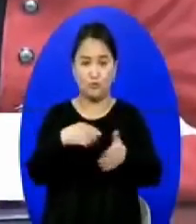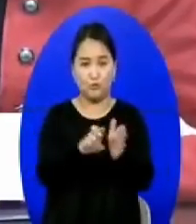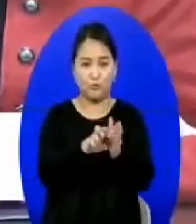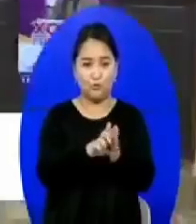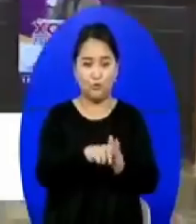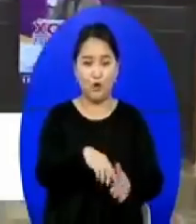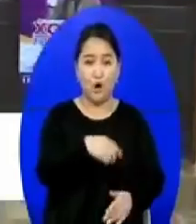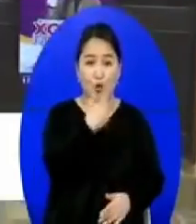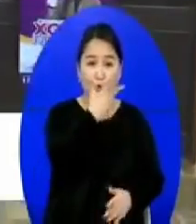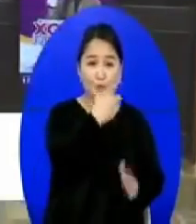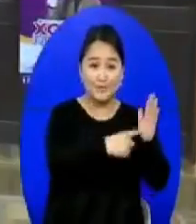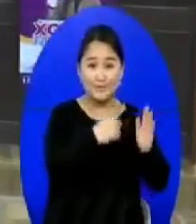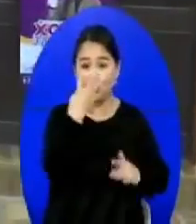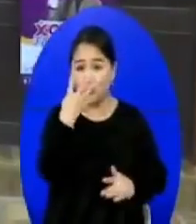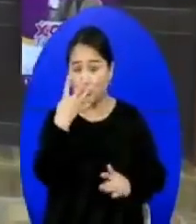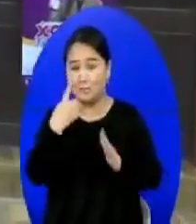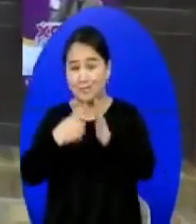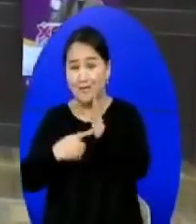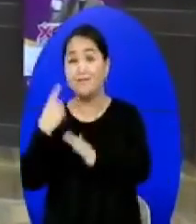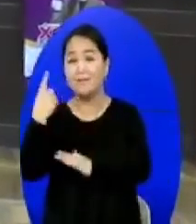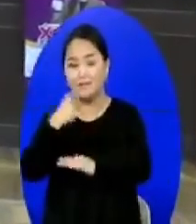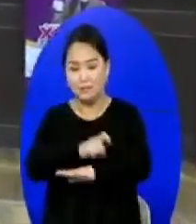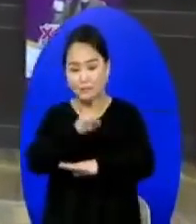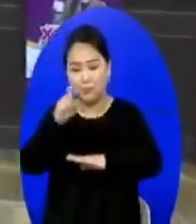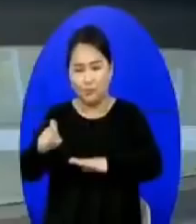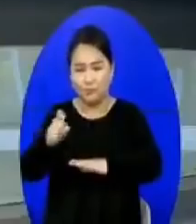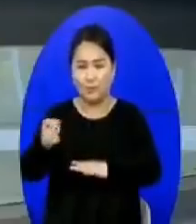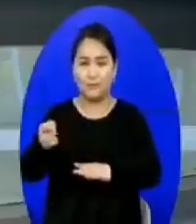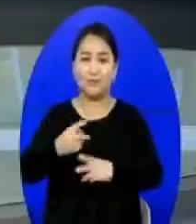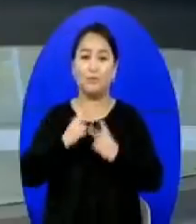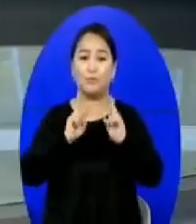сарын 1-нд хүртэл үргэлжилнэ.